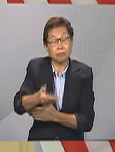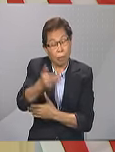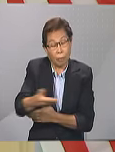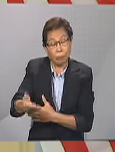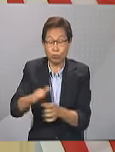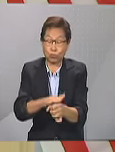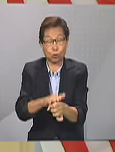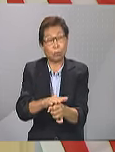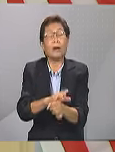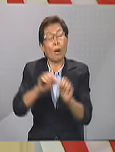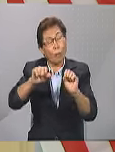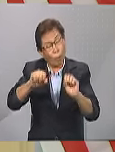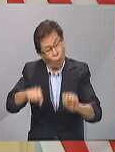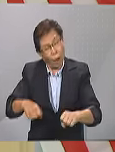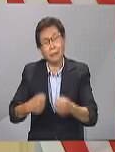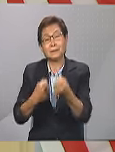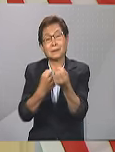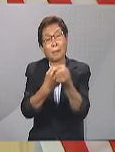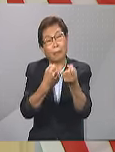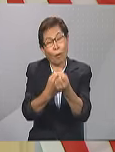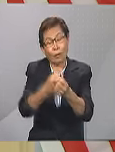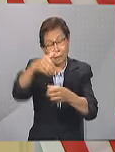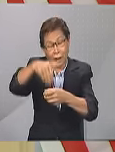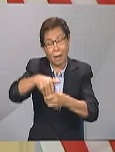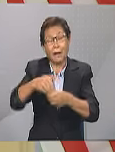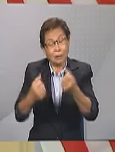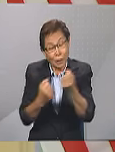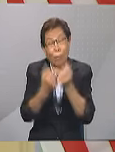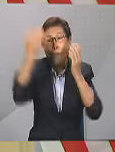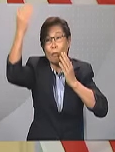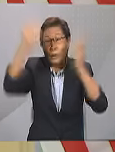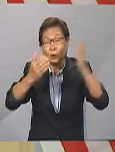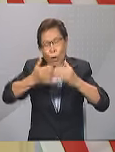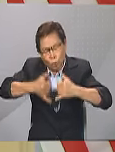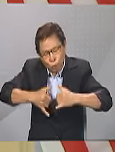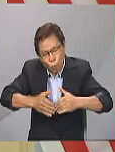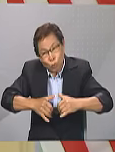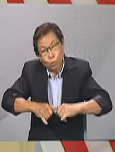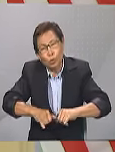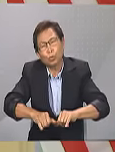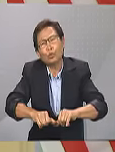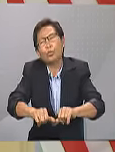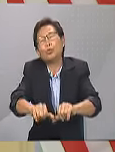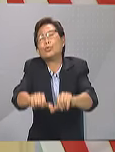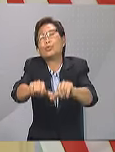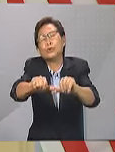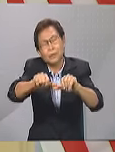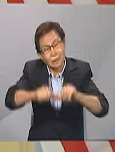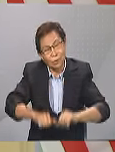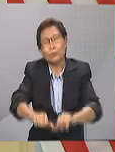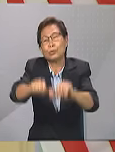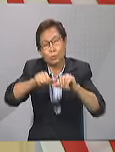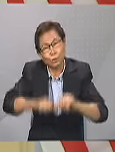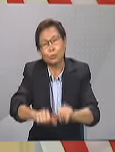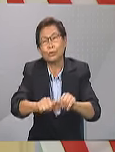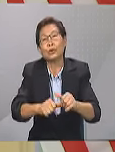dan mampu menampung keperluan dalam negara yang berpusat berterusan dan mudah diperoleh